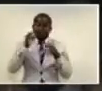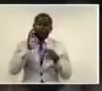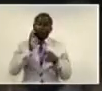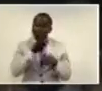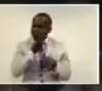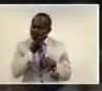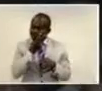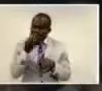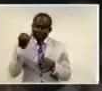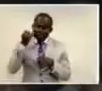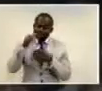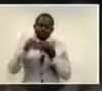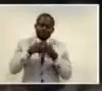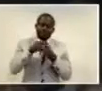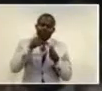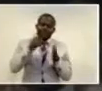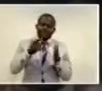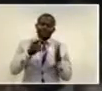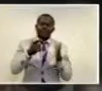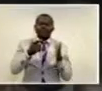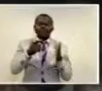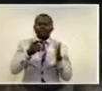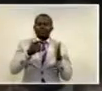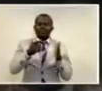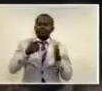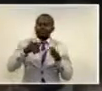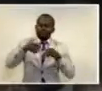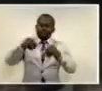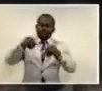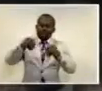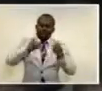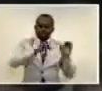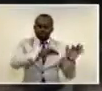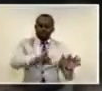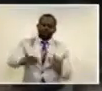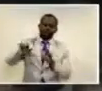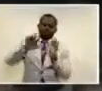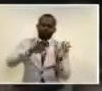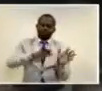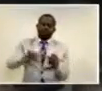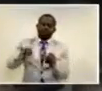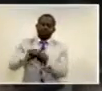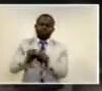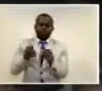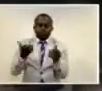niba ari ubutaka bugenda nk'amazi gusa